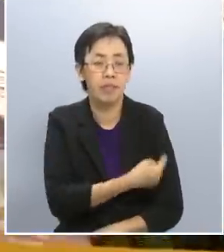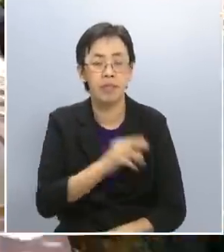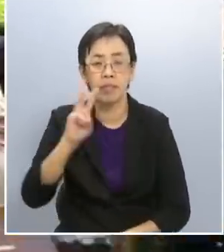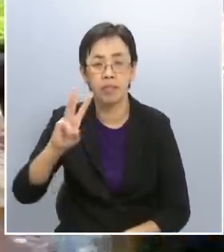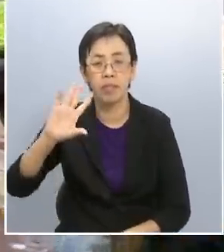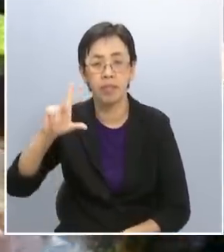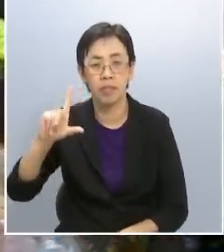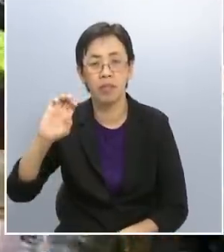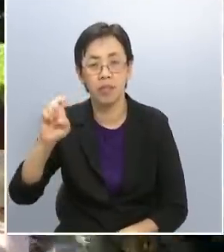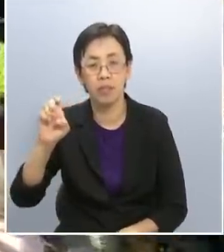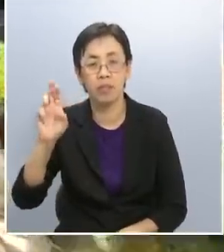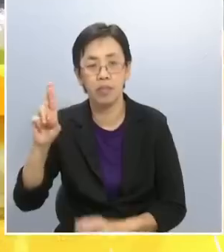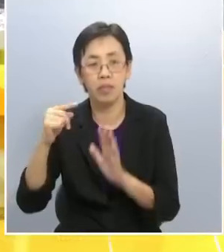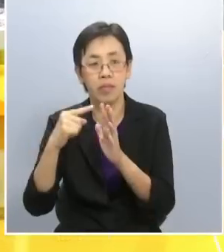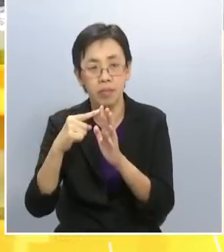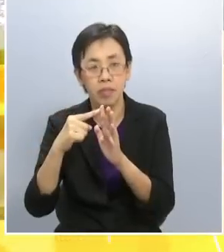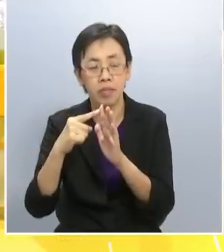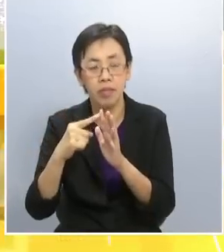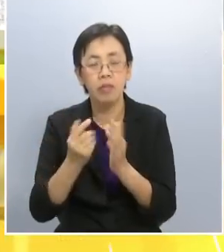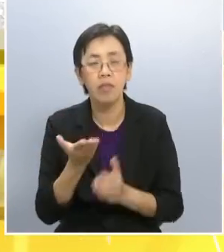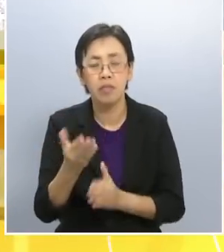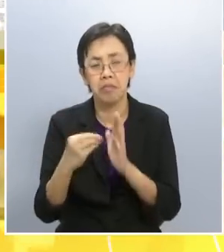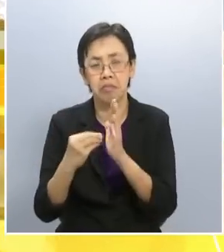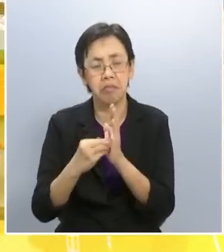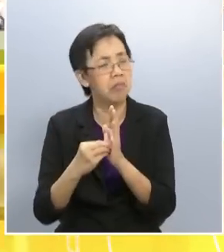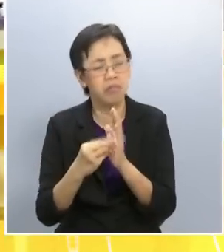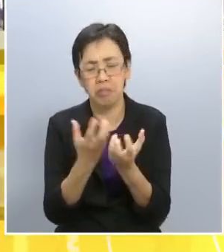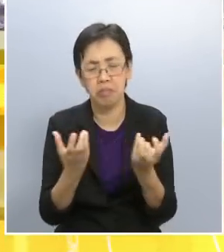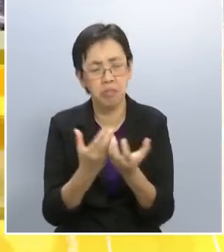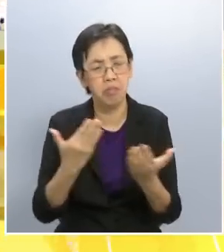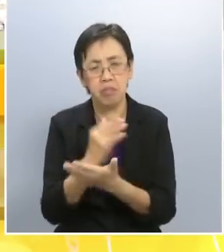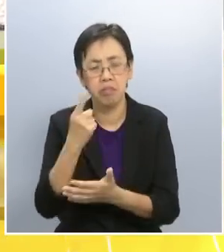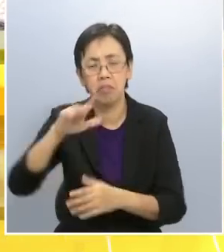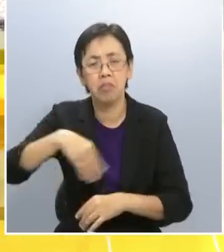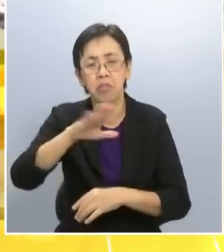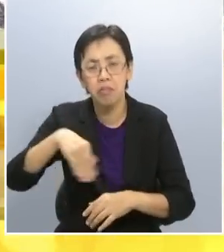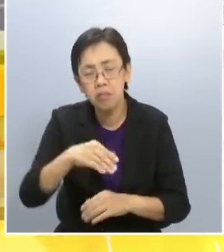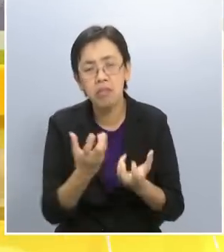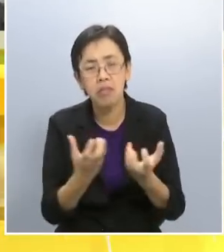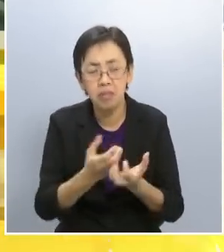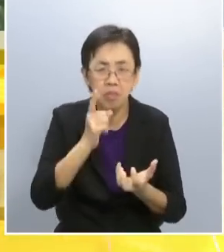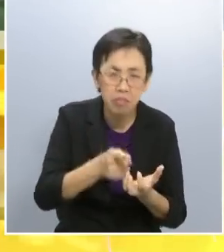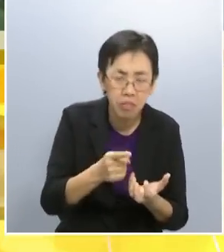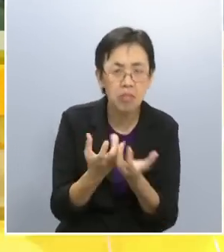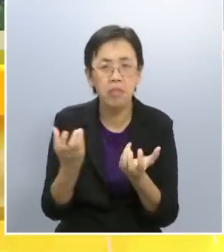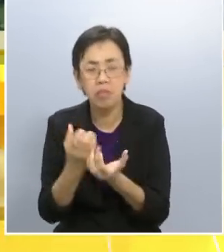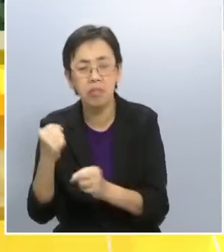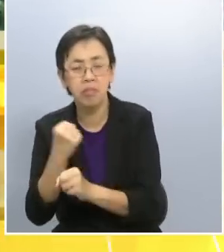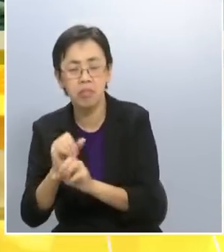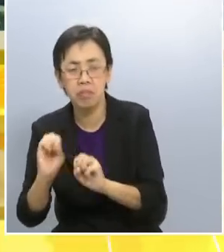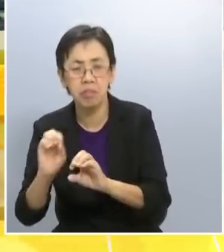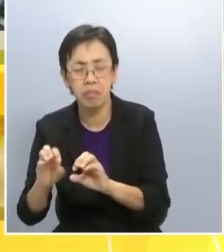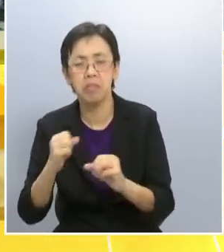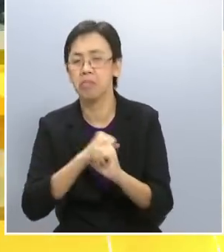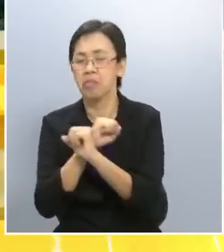บ่อนะครับขอให้กทมปรับเปลี่ยนอุปกรณ์ใหม่ทั้งหมดเลยไม่ว่าจะเป็นอุปกรณ์ที่ใช้งานจริงหรืออุปกรณ์ที่ใช้สาธิตเพื่อป้อง